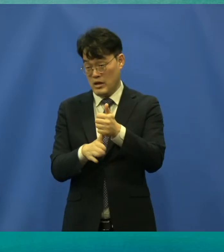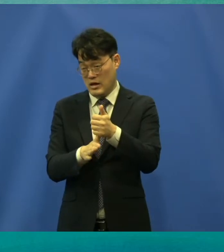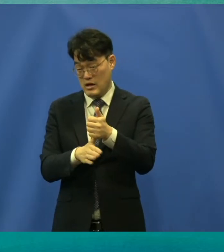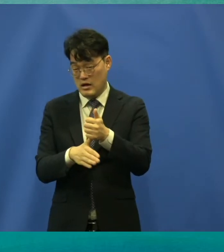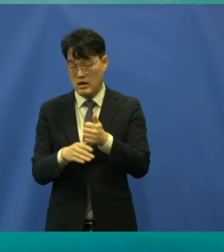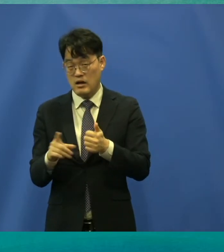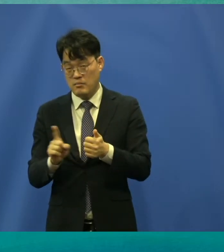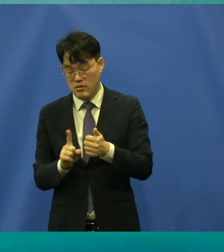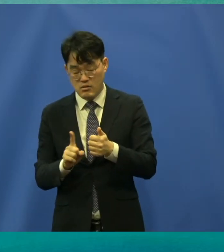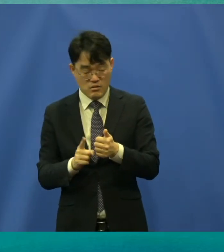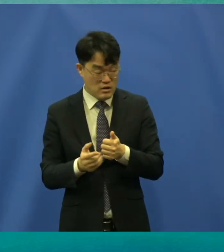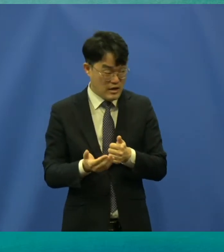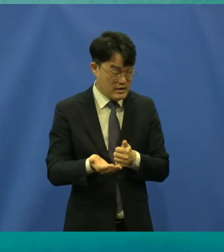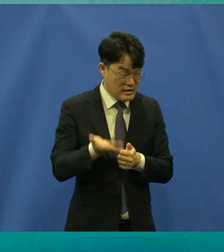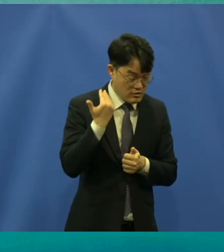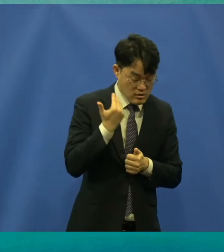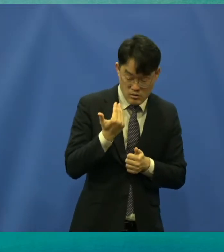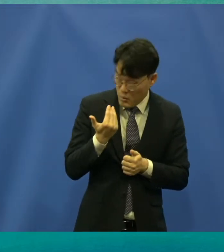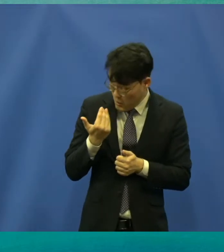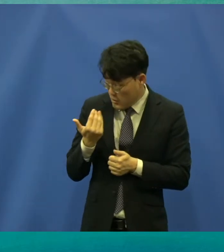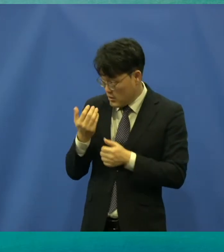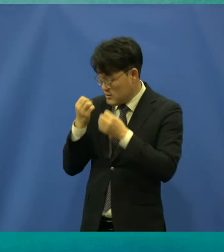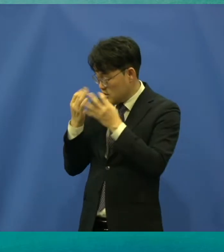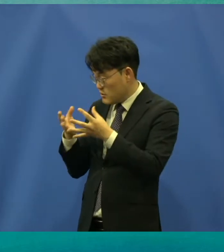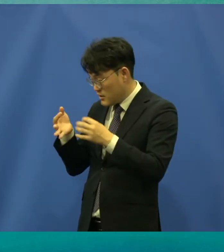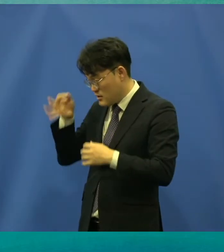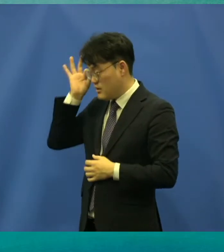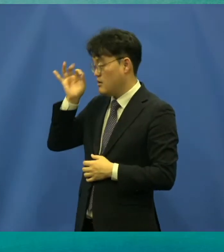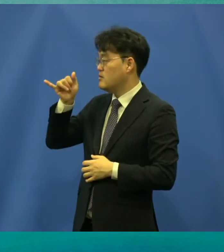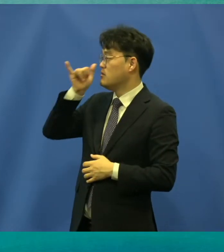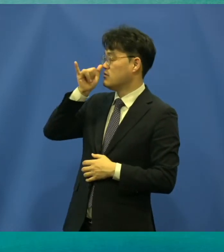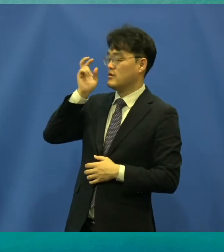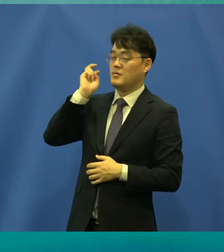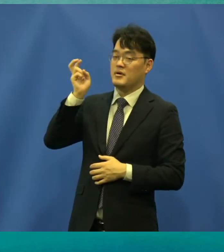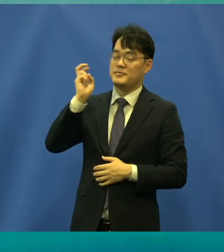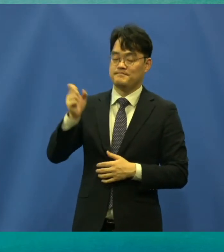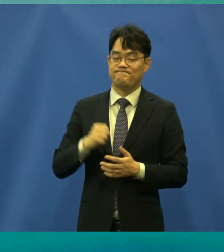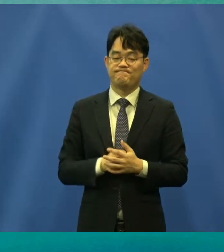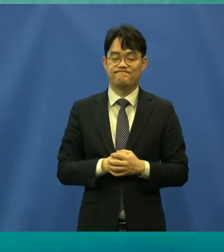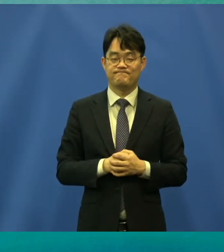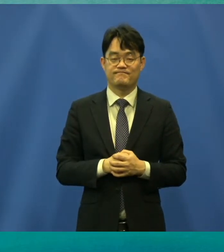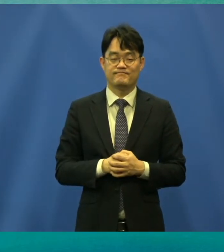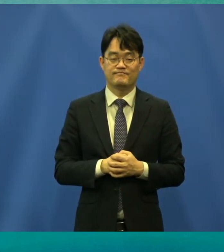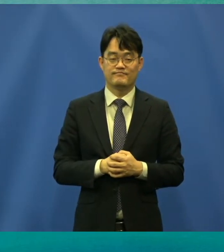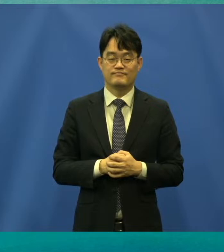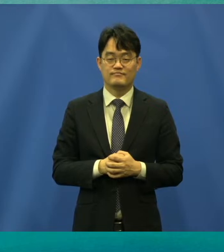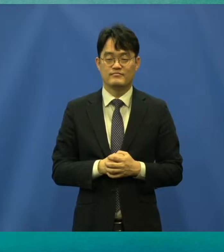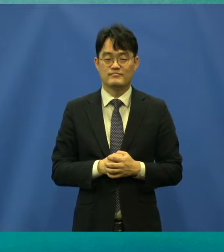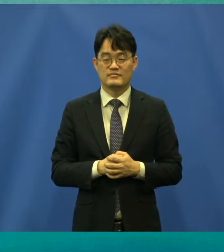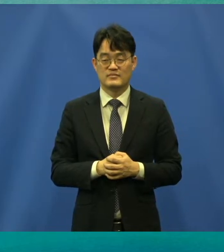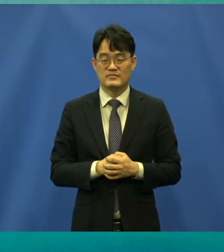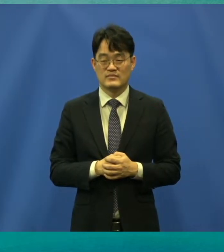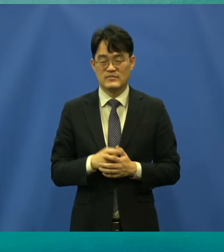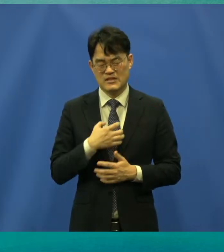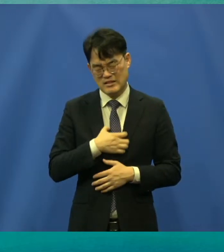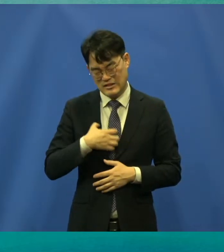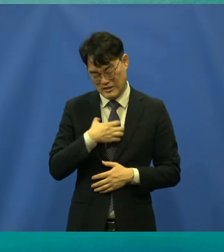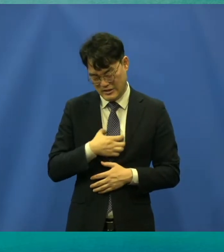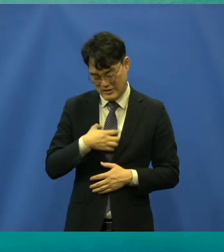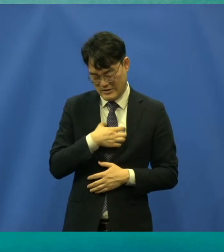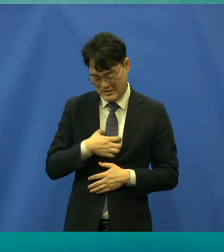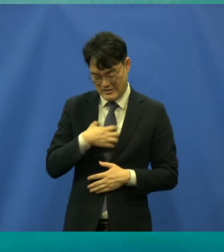독특한 레슨을 했습니다. 모든 게 달라졌고 몸과 마음이 새로워졌습니다. 지옥 같은 시간을 보내는 가운데 모든